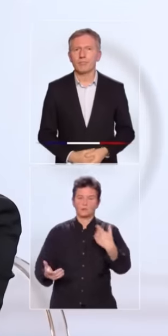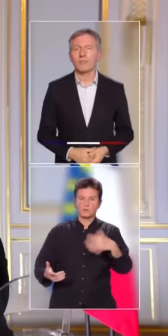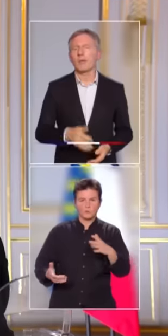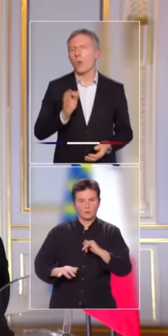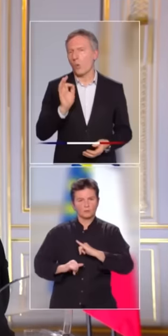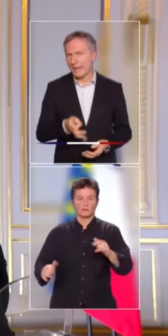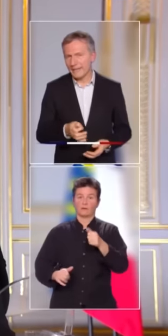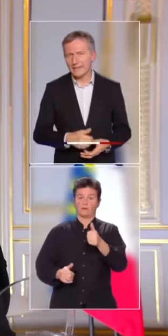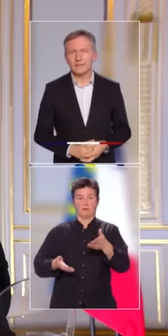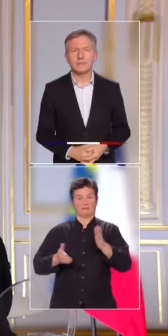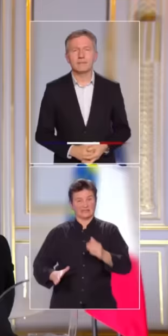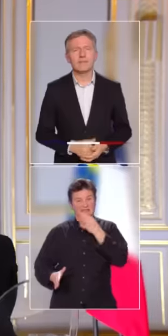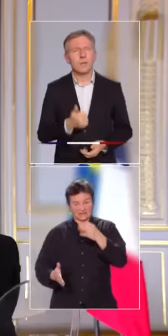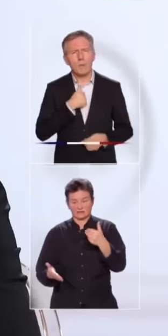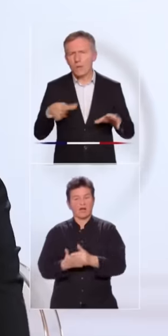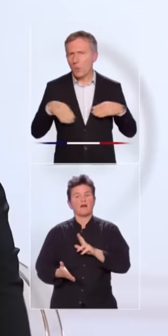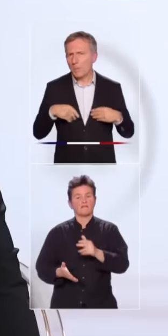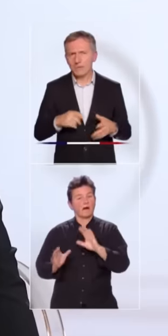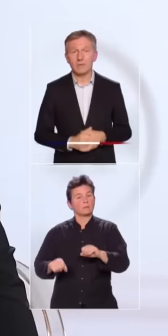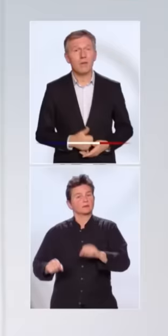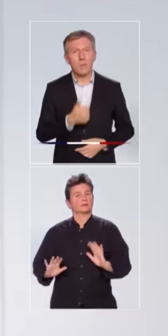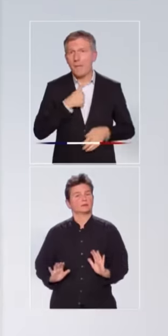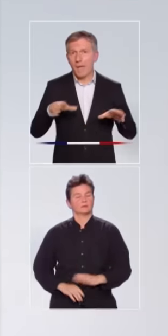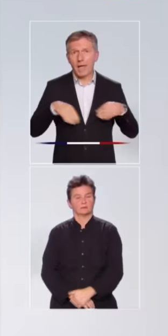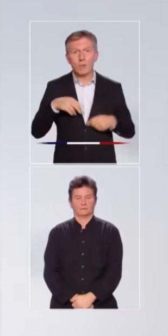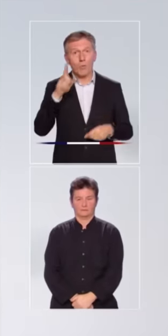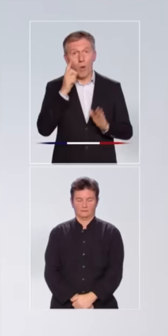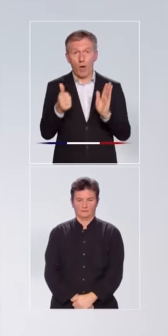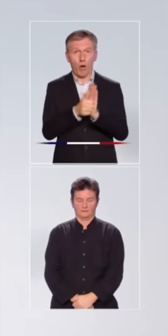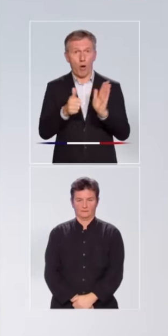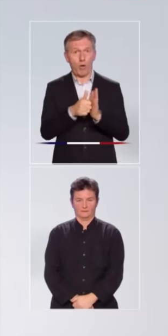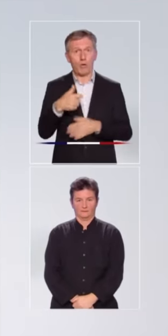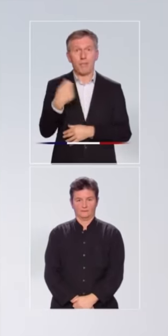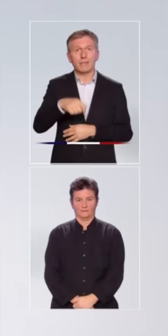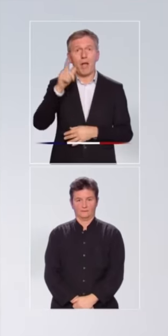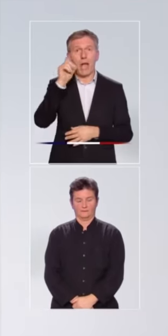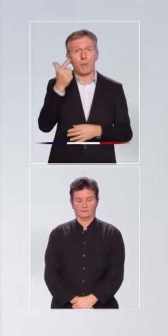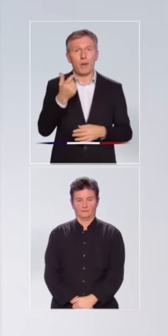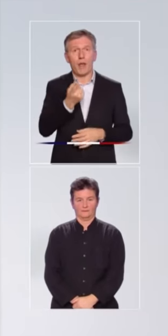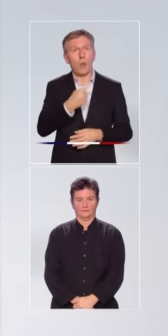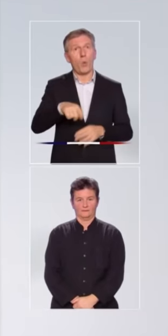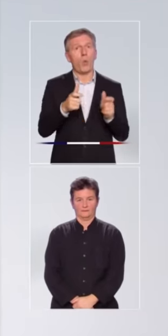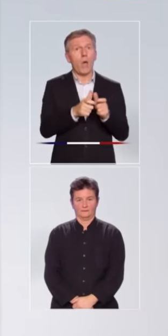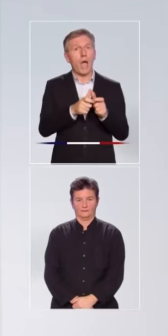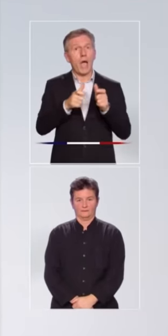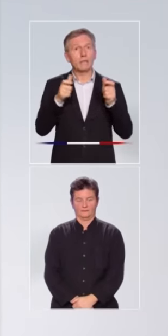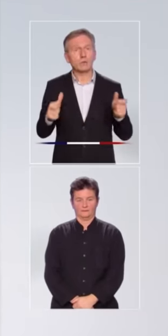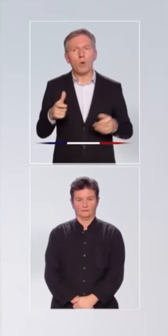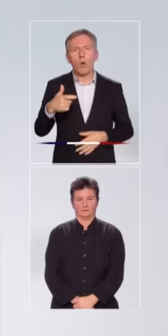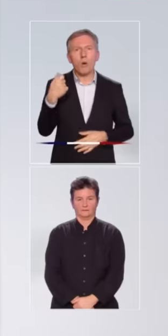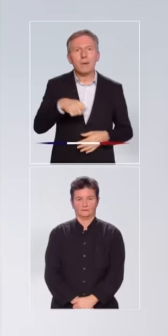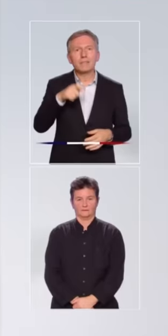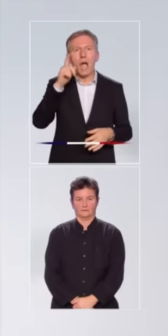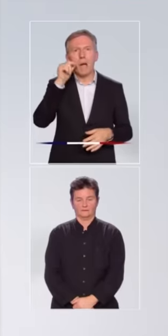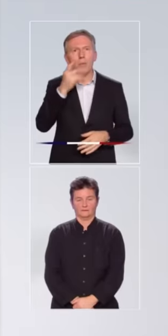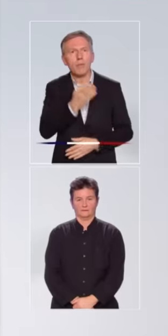oui, de décider de dire qu'on ira peut-être jusque-là. Et je l'assume parce que c'est le rôle du président de la République dans nos institutions. Le président de la République